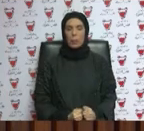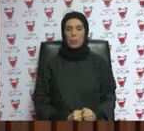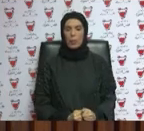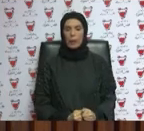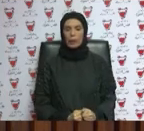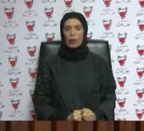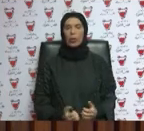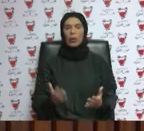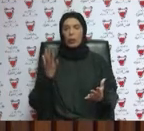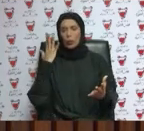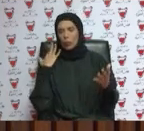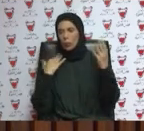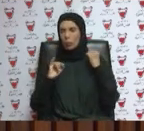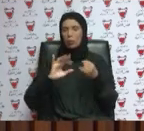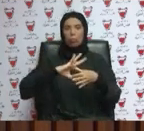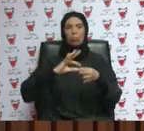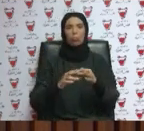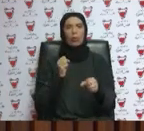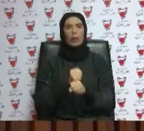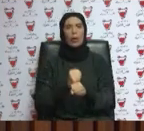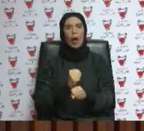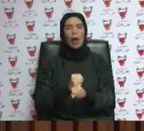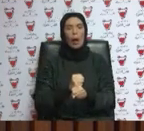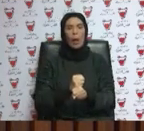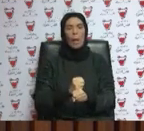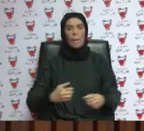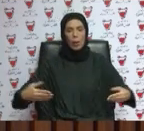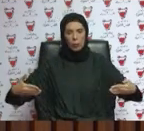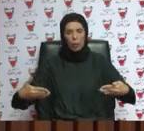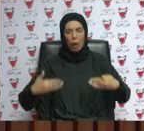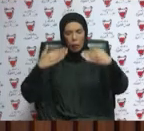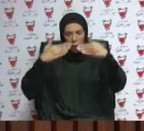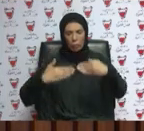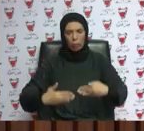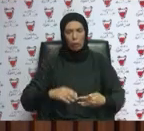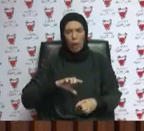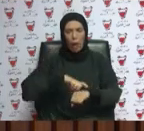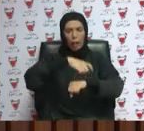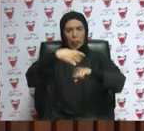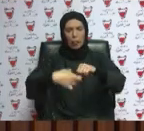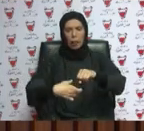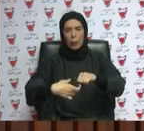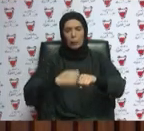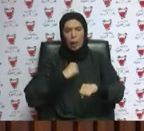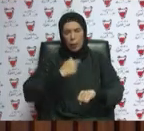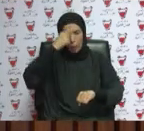ويقع على عاتق جميع مؤسسات الأعمال دور رئيس في الحد من احتمالات انتقال المرض وأثره على